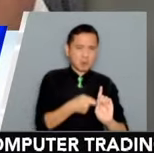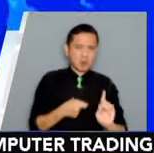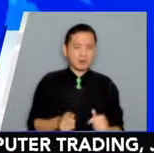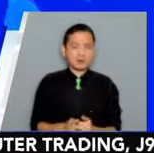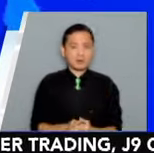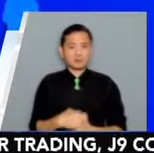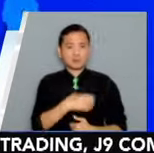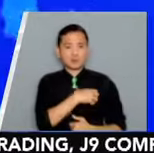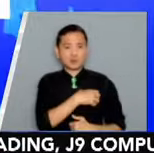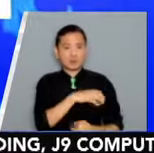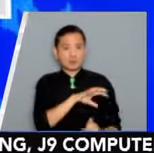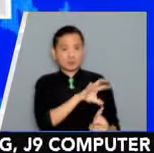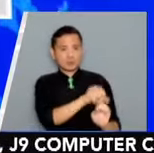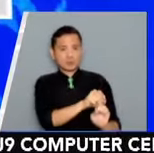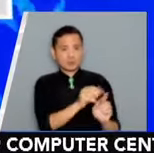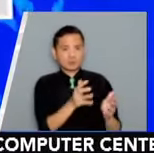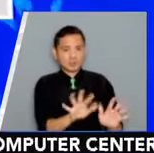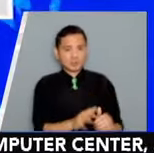sospek.